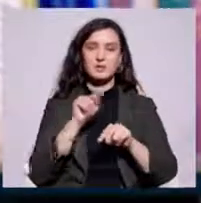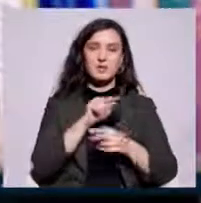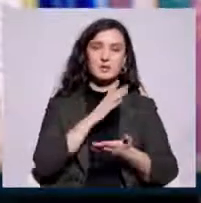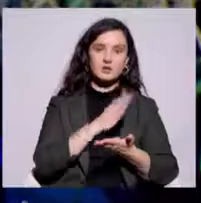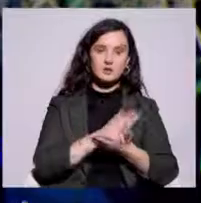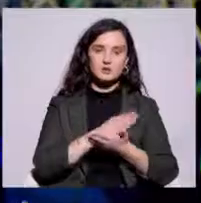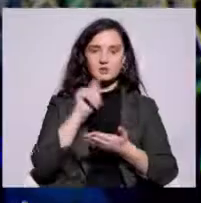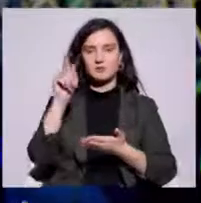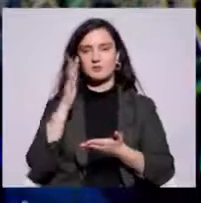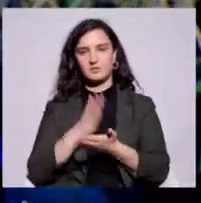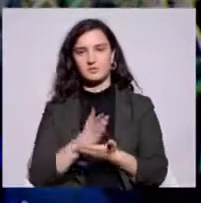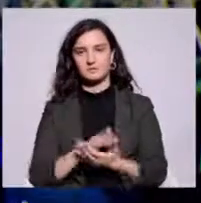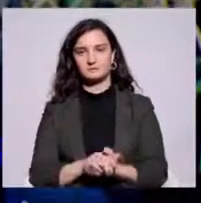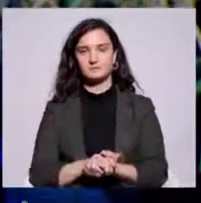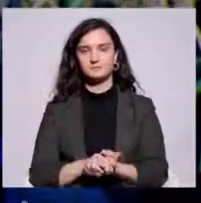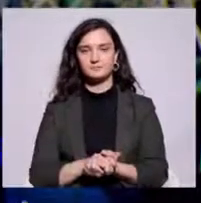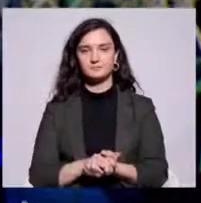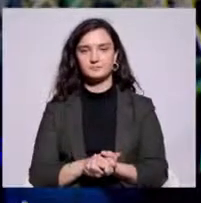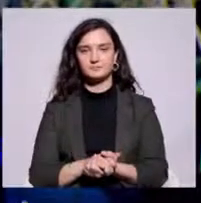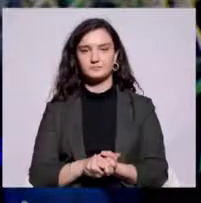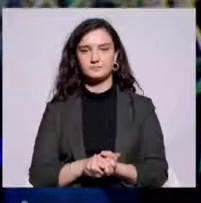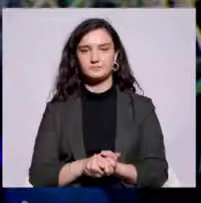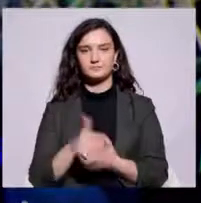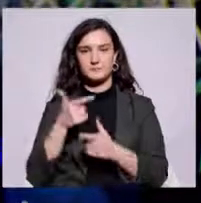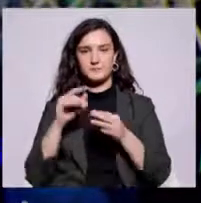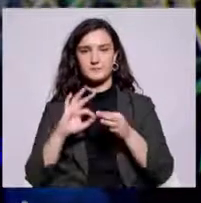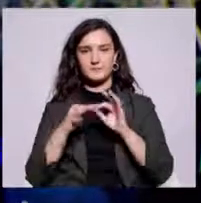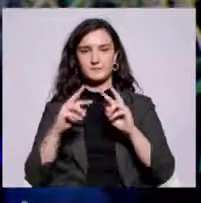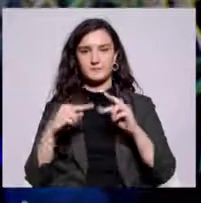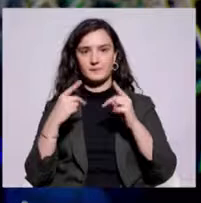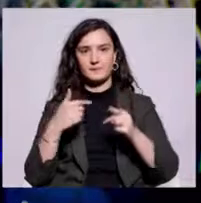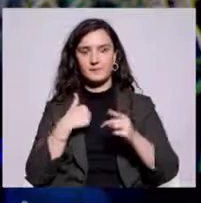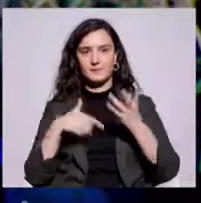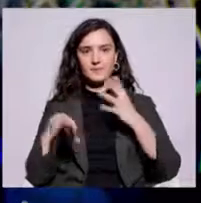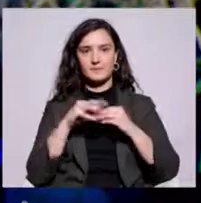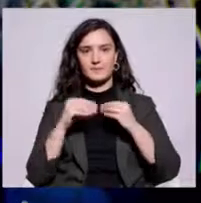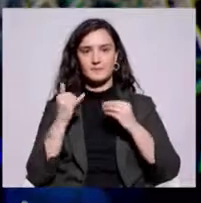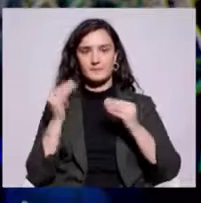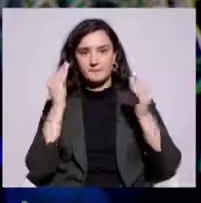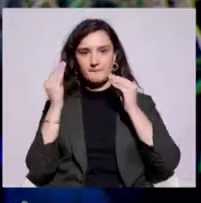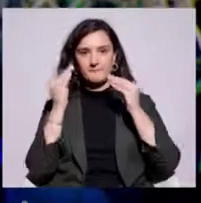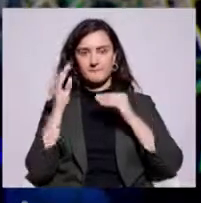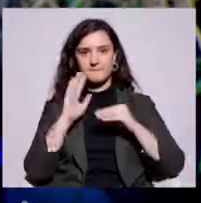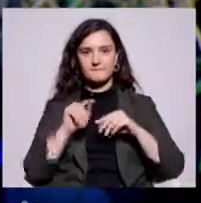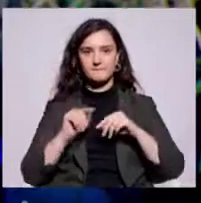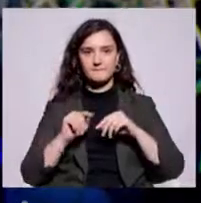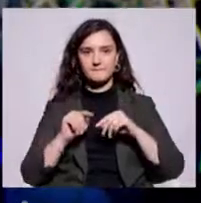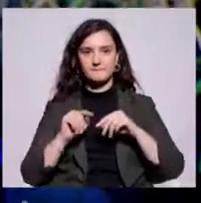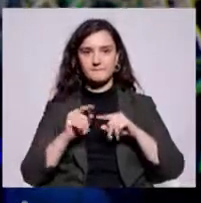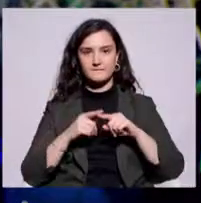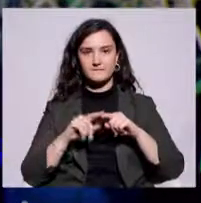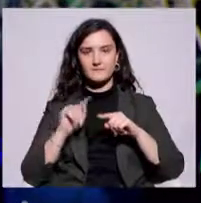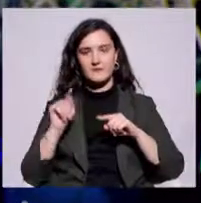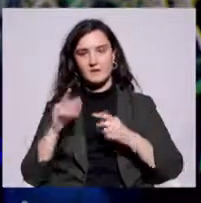are. ახლა კი გადავიდეთ გრამატიკის სექციაზე, სადაც ჩვენ განვიხილავთ კონსტრუქცია there